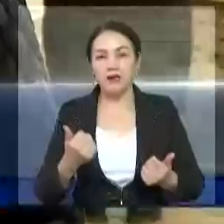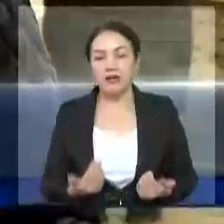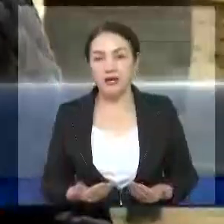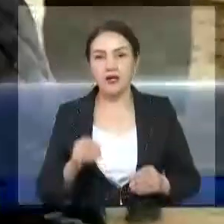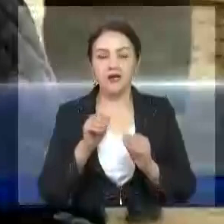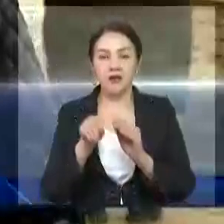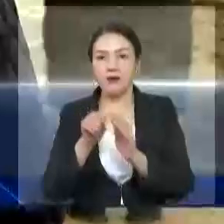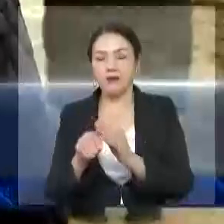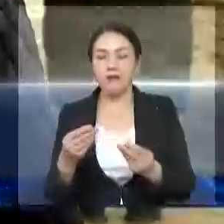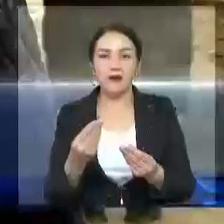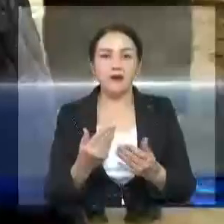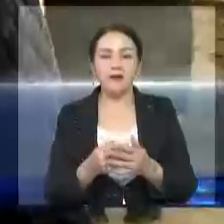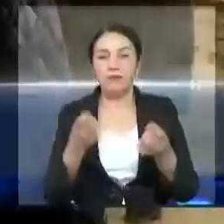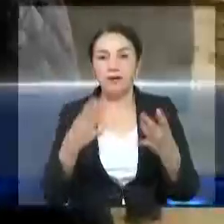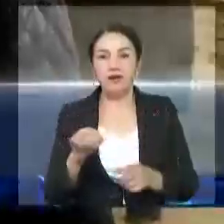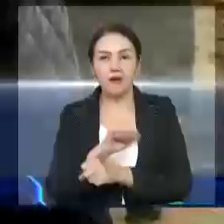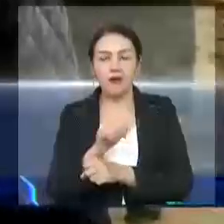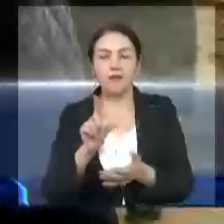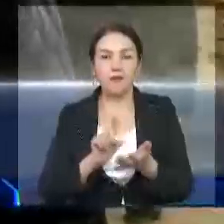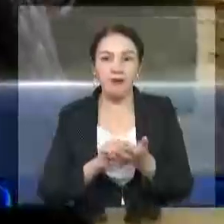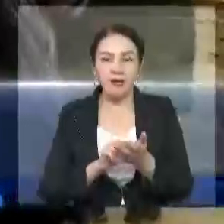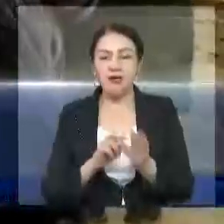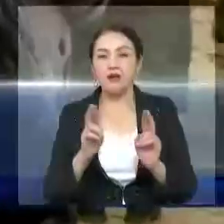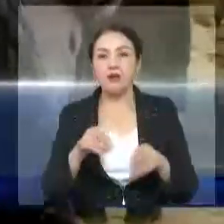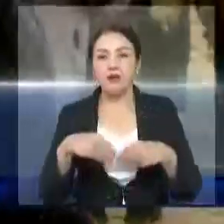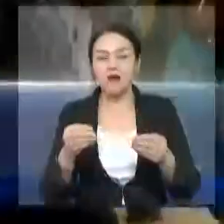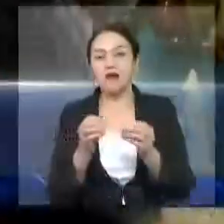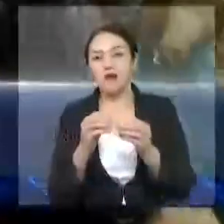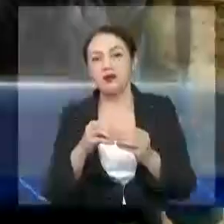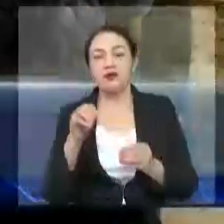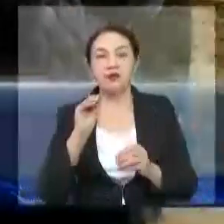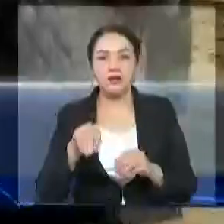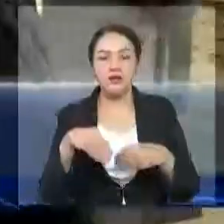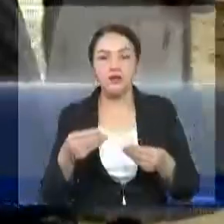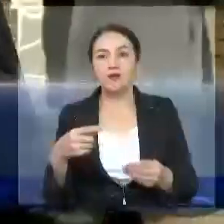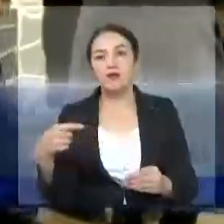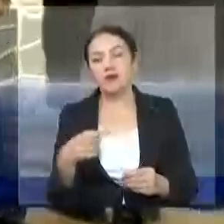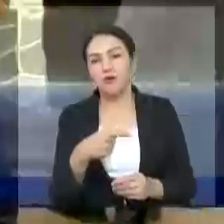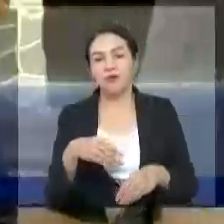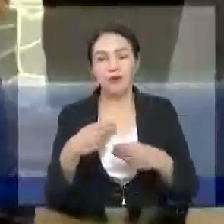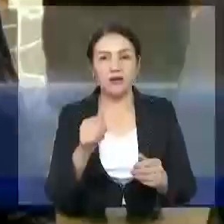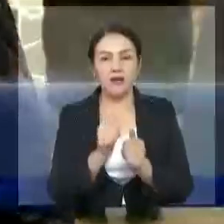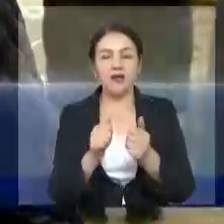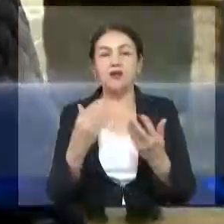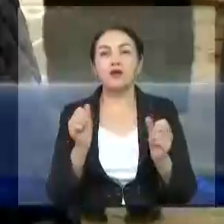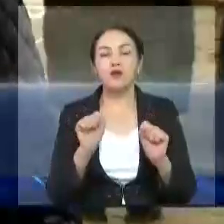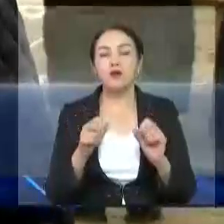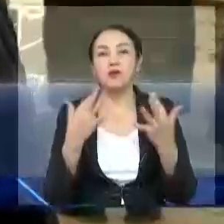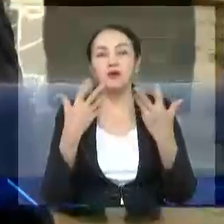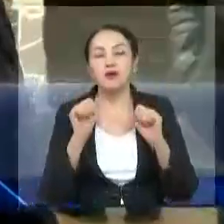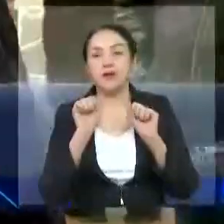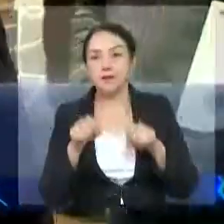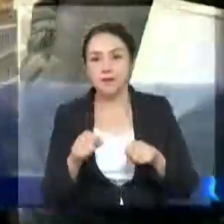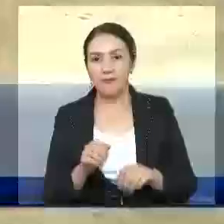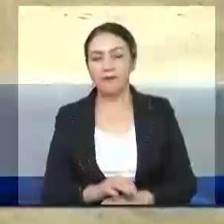посильный вклад даже обычные водители пенсионеры кто-то давал 10.000 теньге Ну а кто-то тысячу каждый давал столько сколько мог и вот